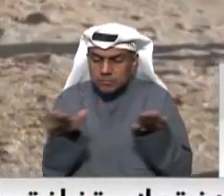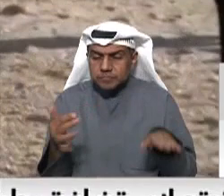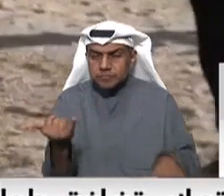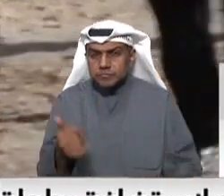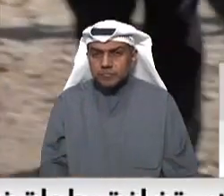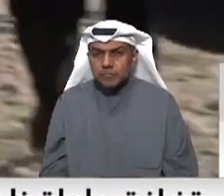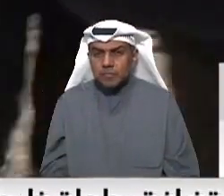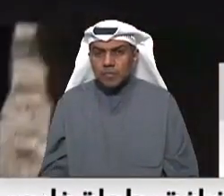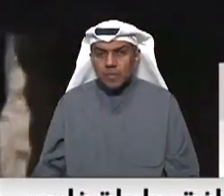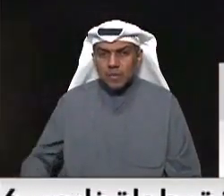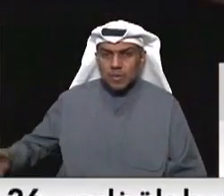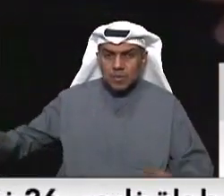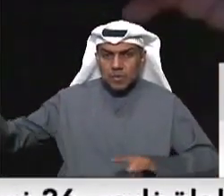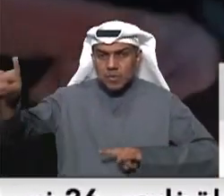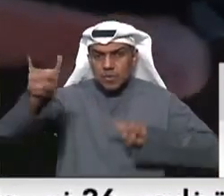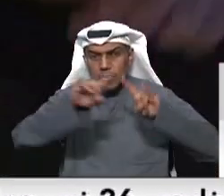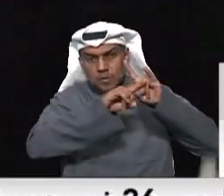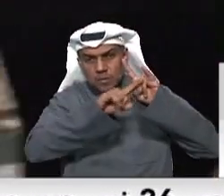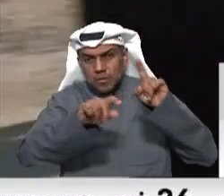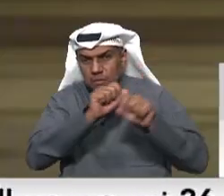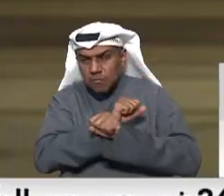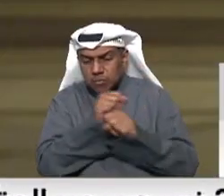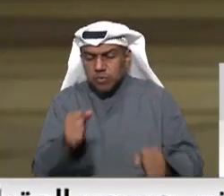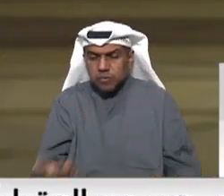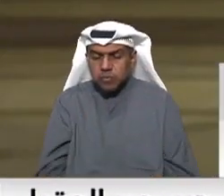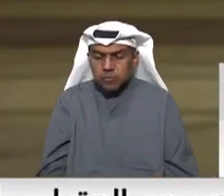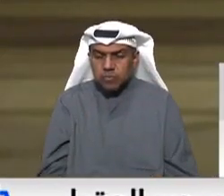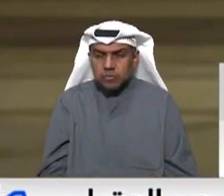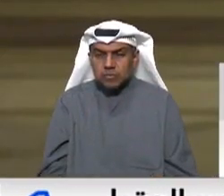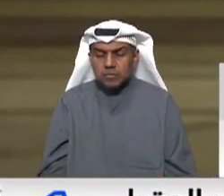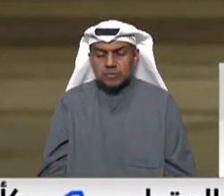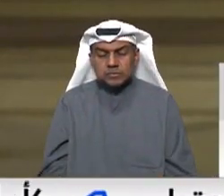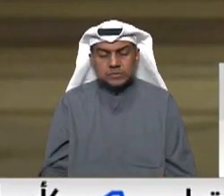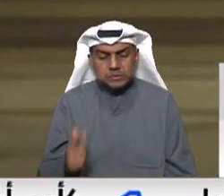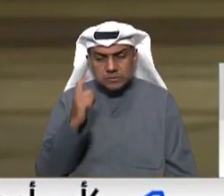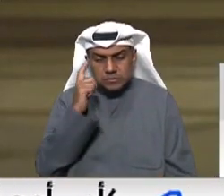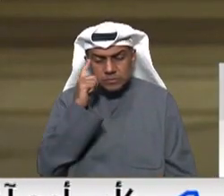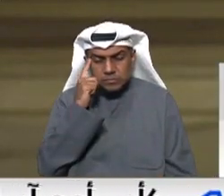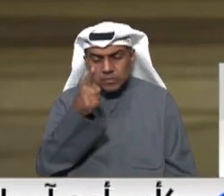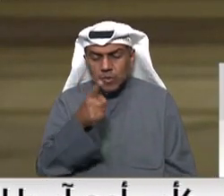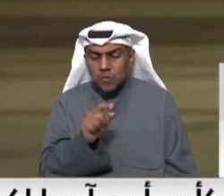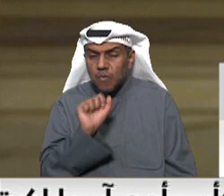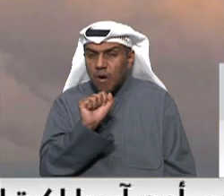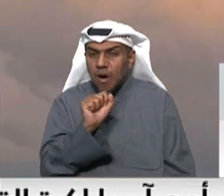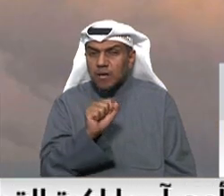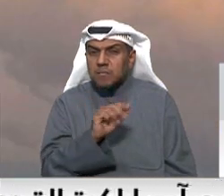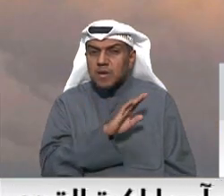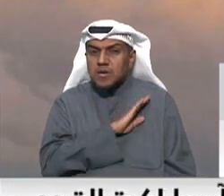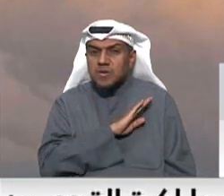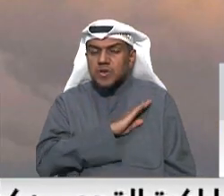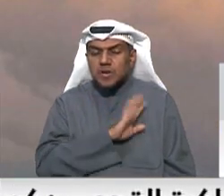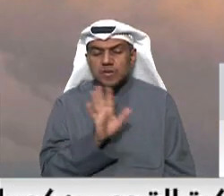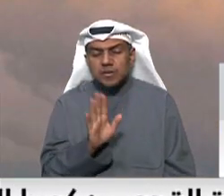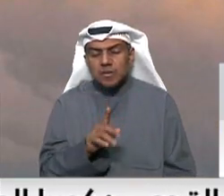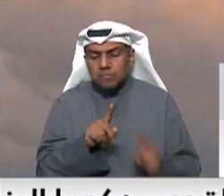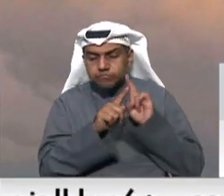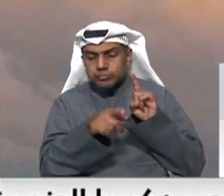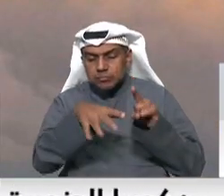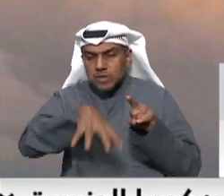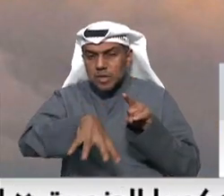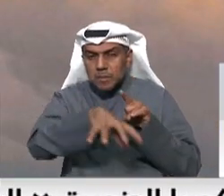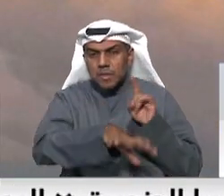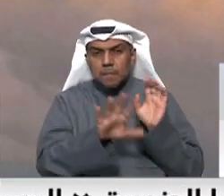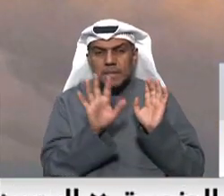الجويه على الاراضي اليمنيه كانت عملا متناسبا ومستهدف مواقع عسكريه لهيب الحرب الكبرى في